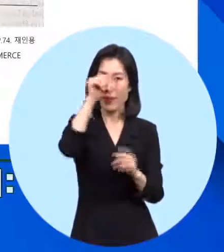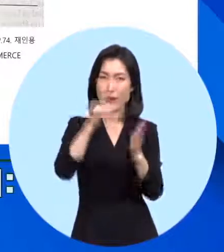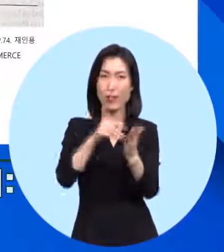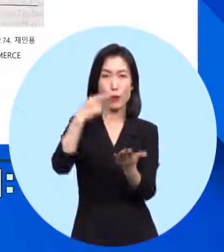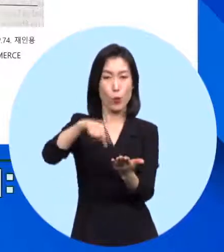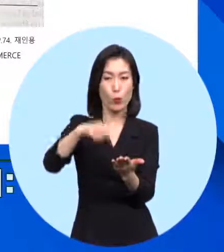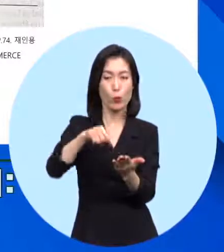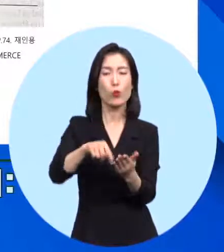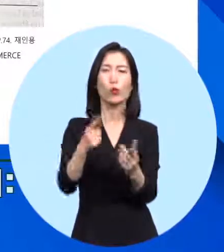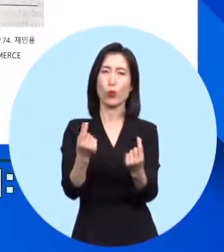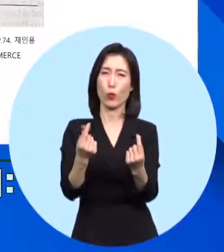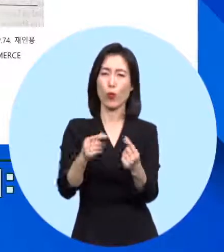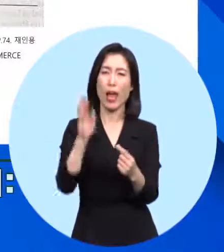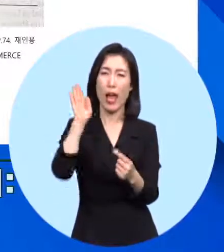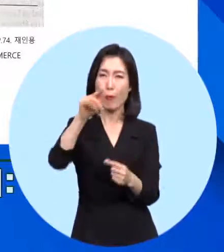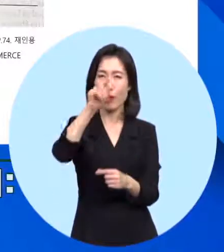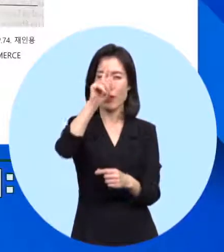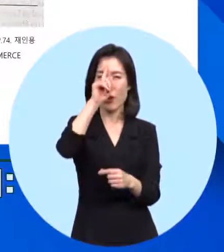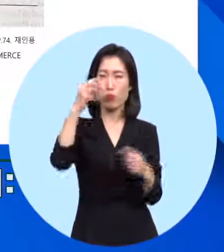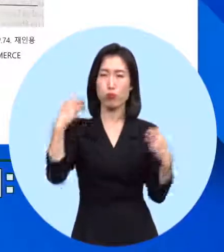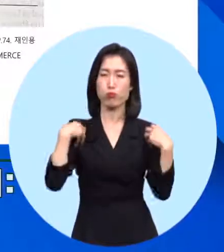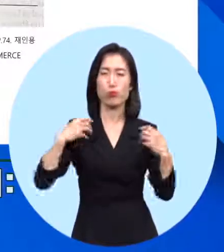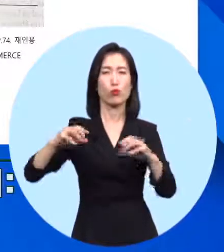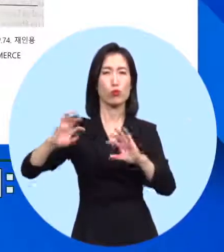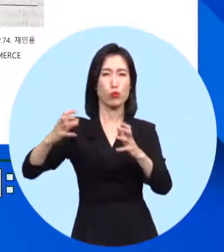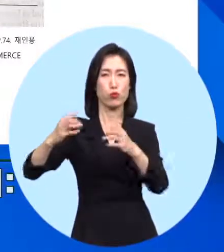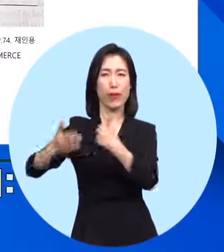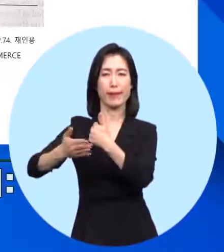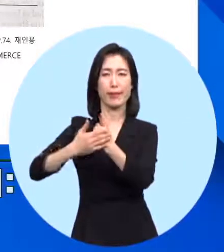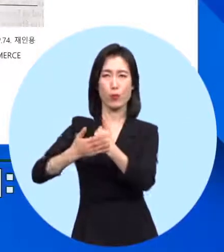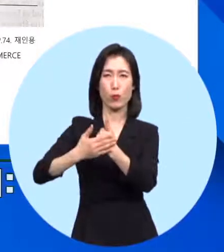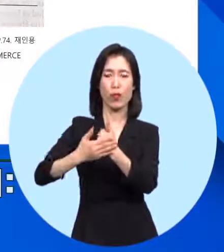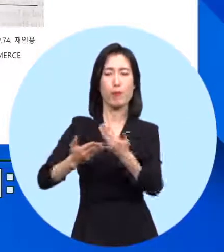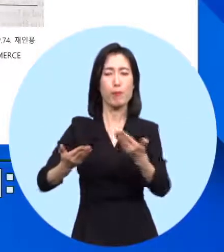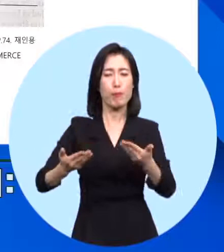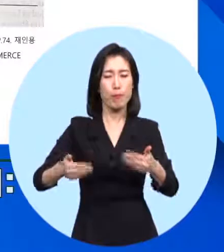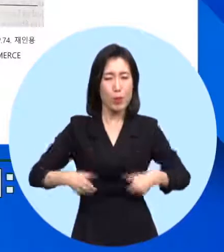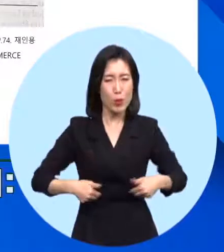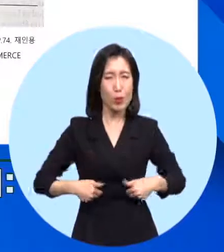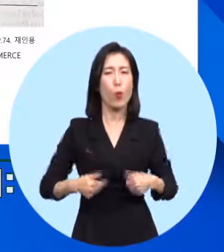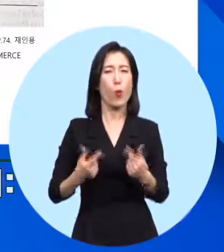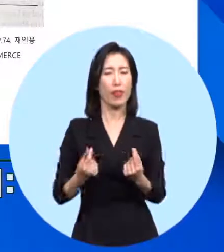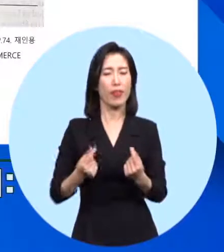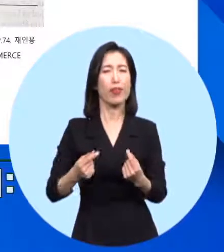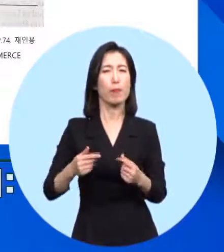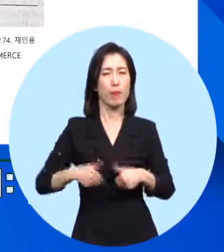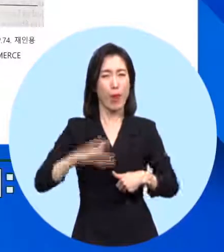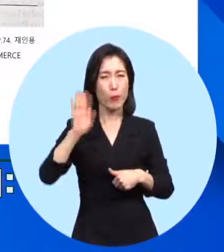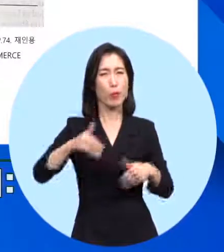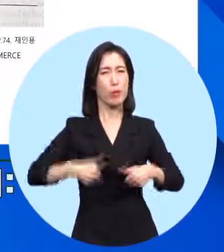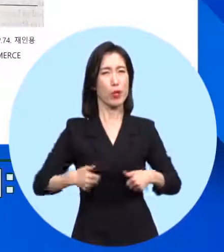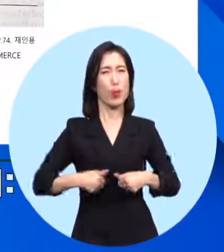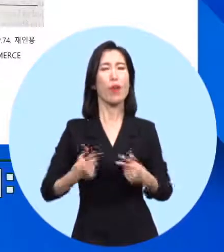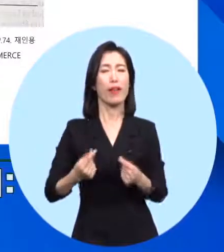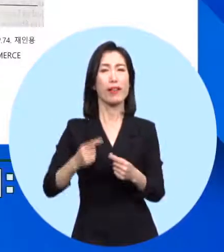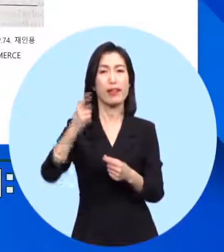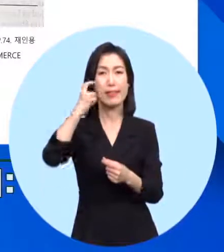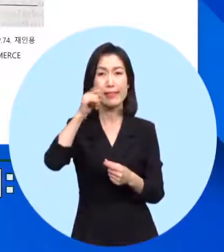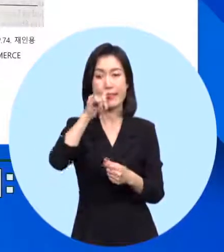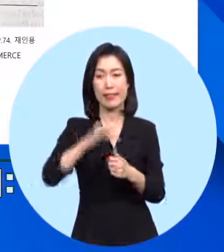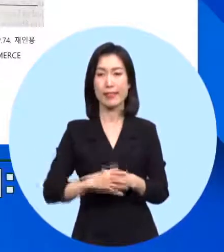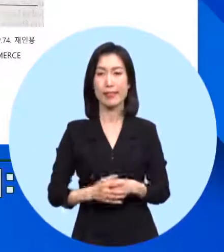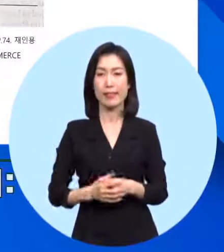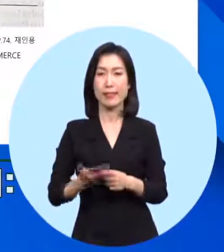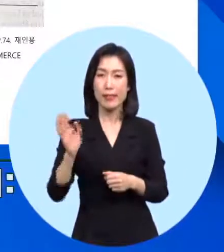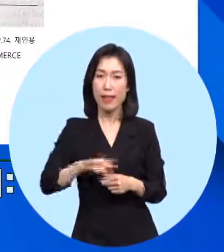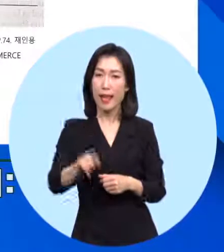국가의 도움을 어시스턴스를 필요로 하는 저러한 부문일 거다 하는 점에서, 그런데 여기에 보면 저